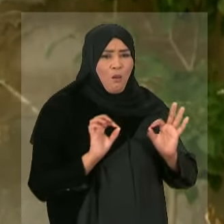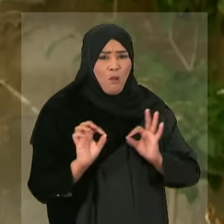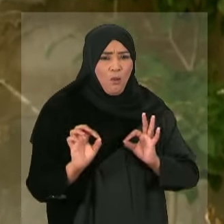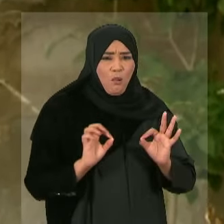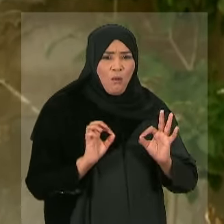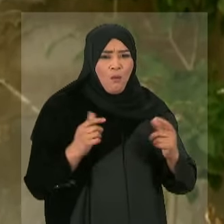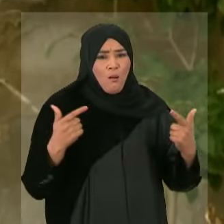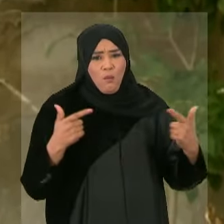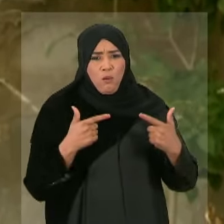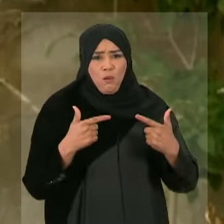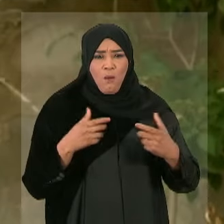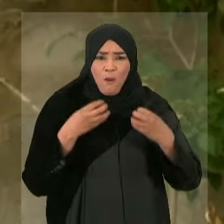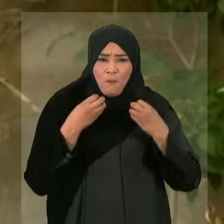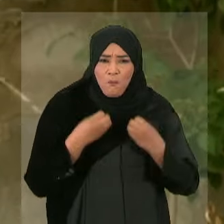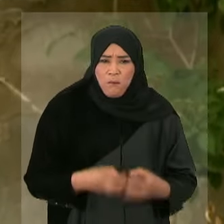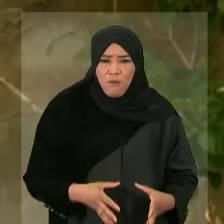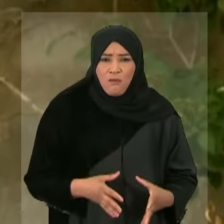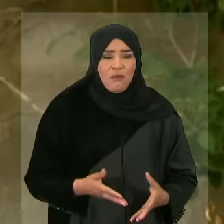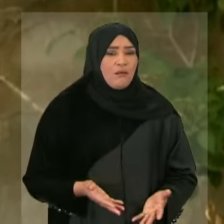داخل هذه الدولة،